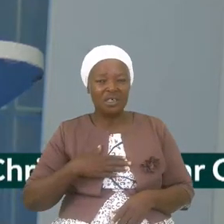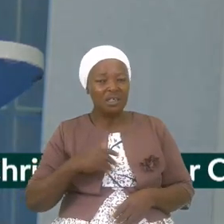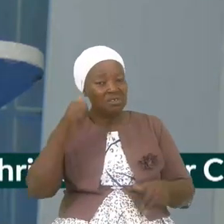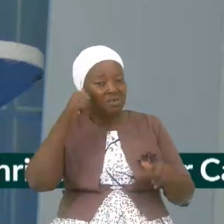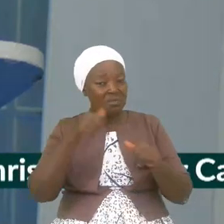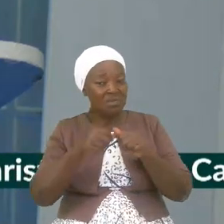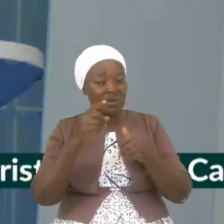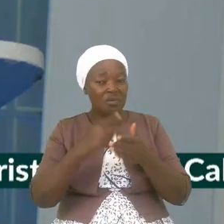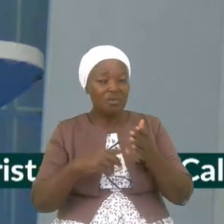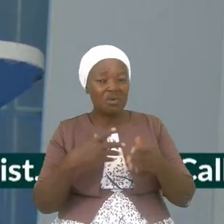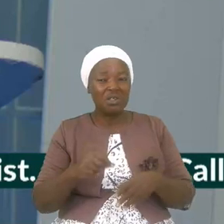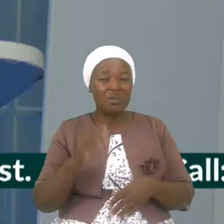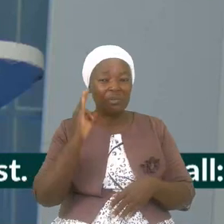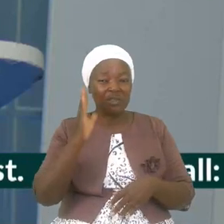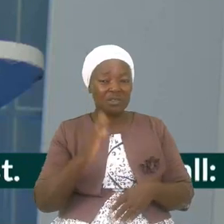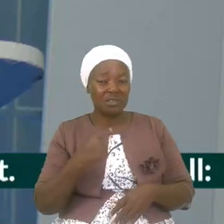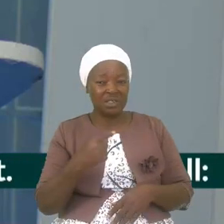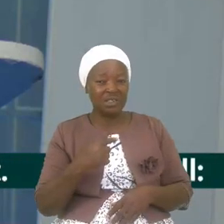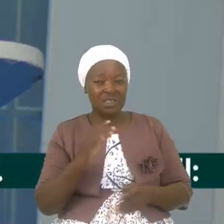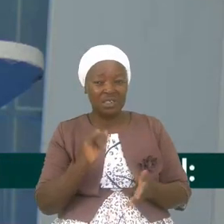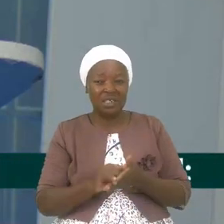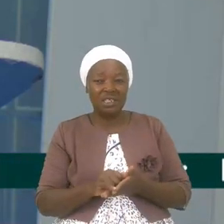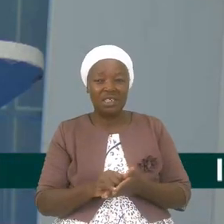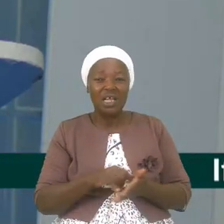Veillons à ce que nous touchions tout le monde.